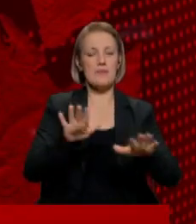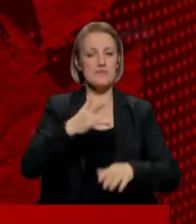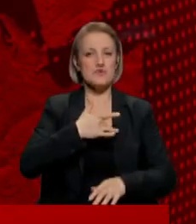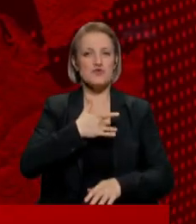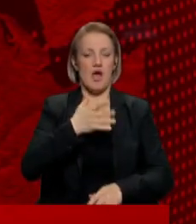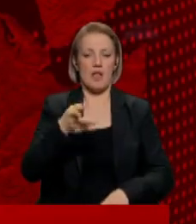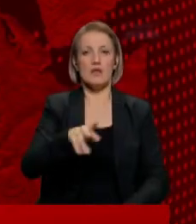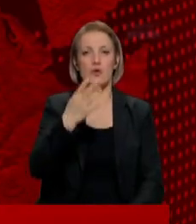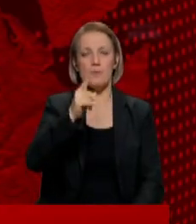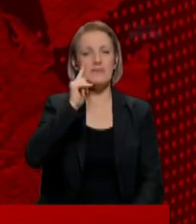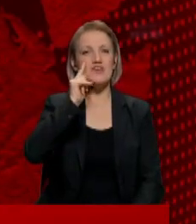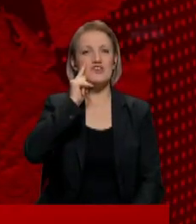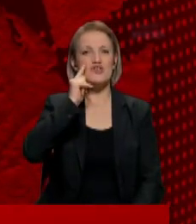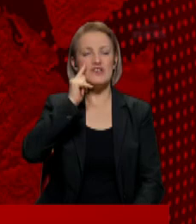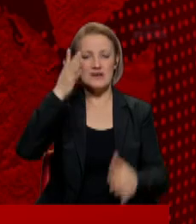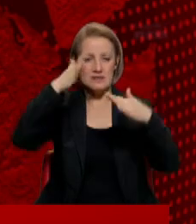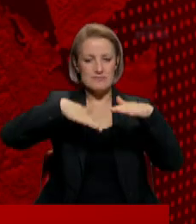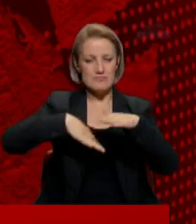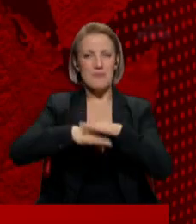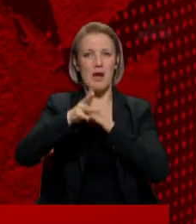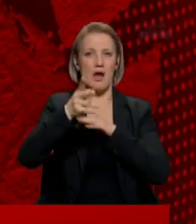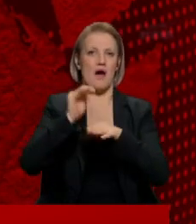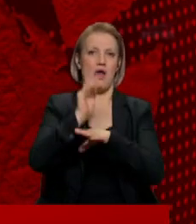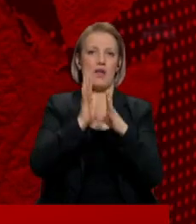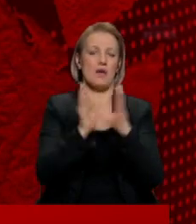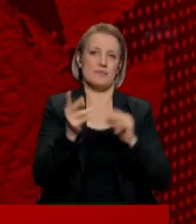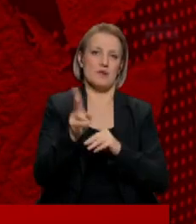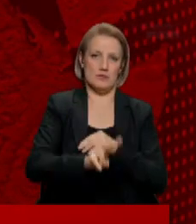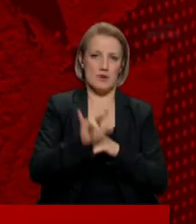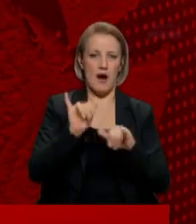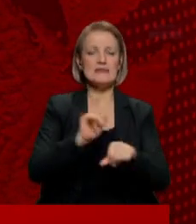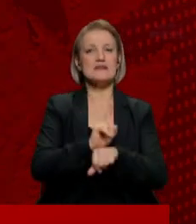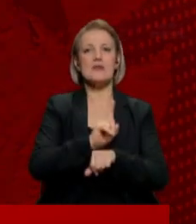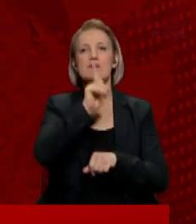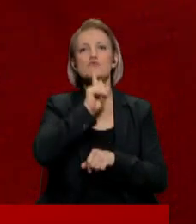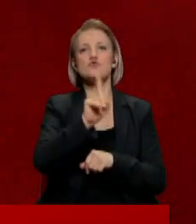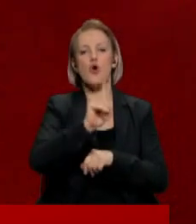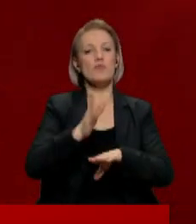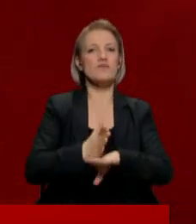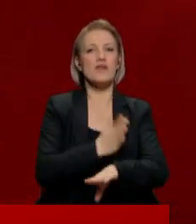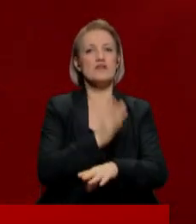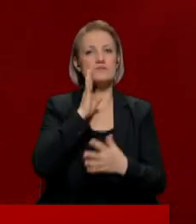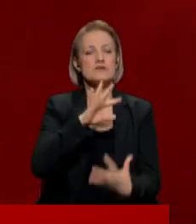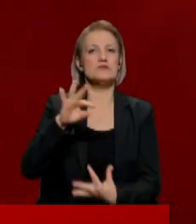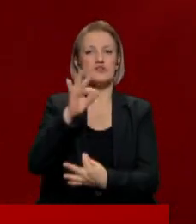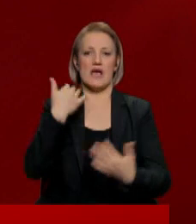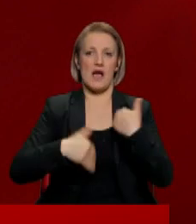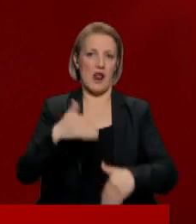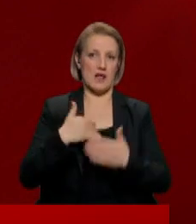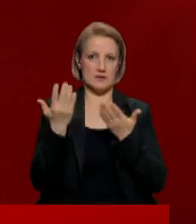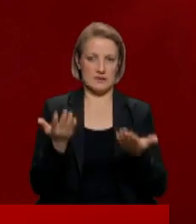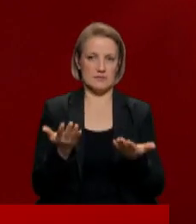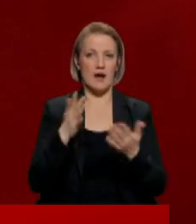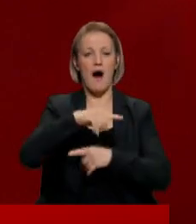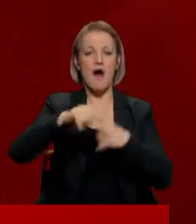Enkaz altında kalan bir kişi hayatını kaybetti. Aynı zamanda 110 vatandaşımız yaralandı